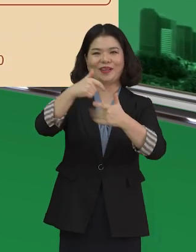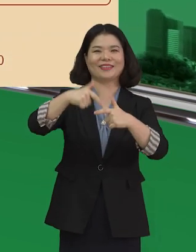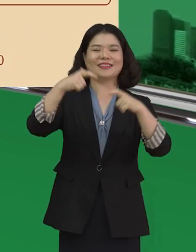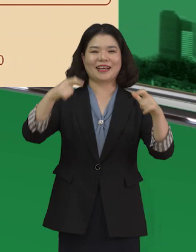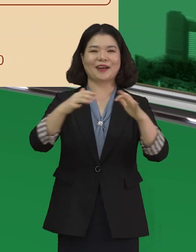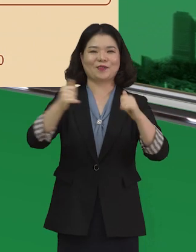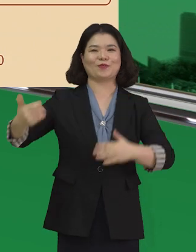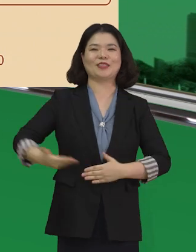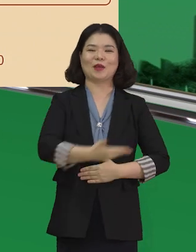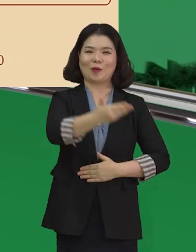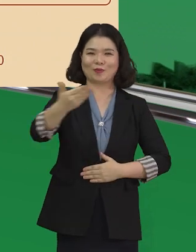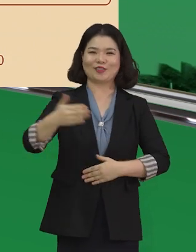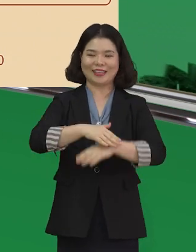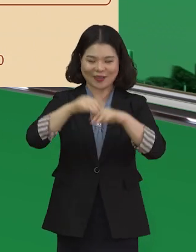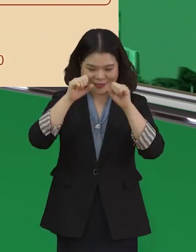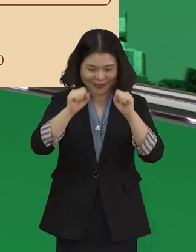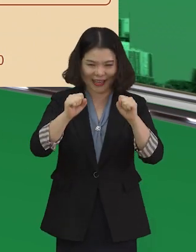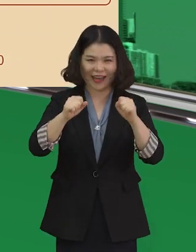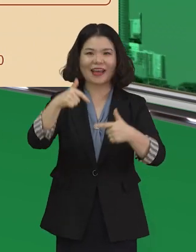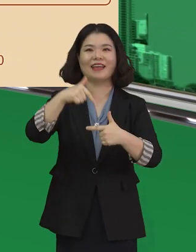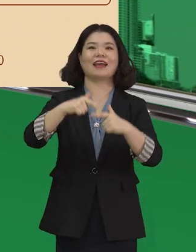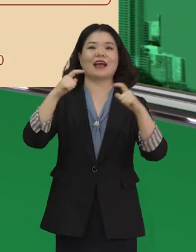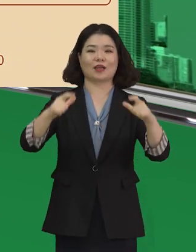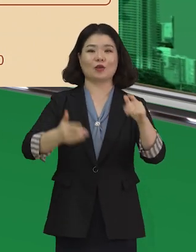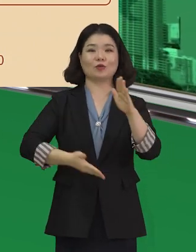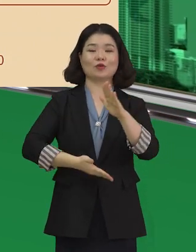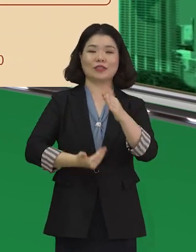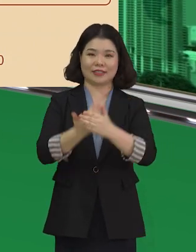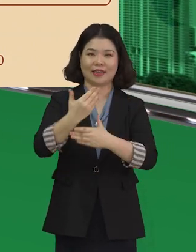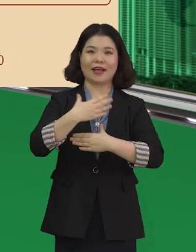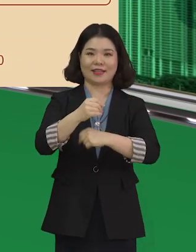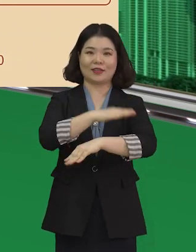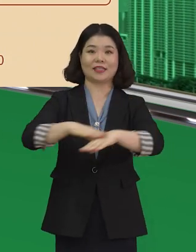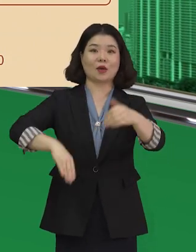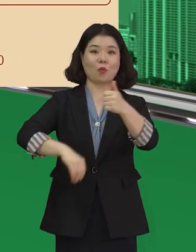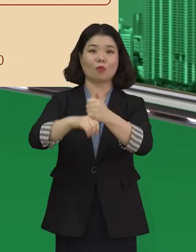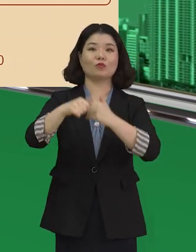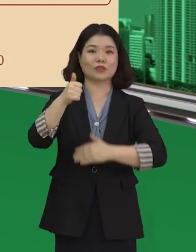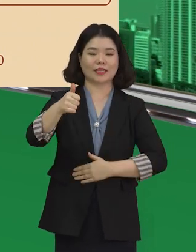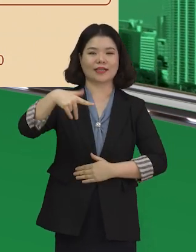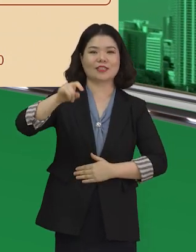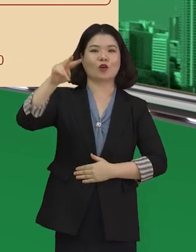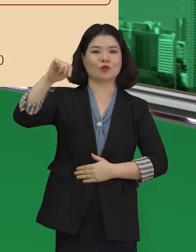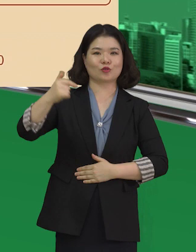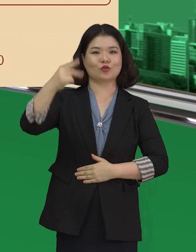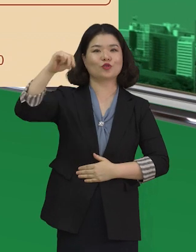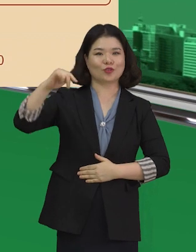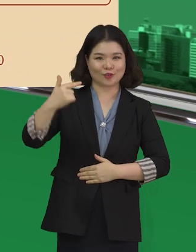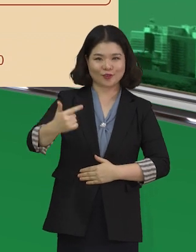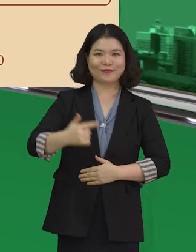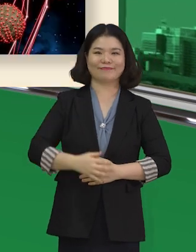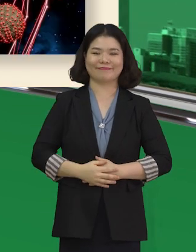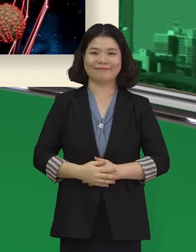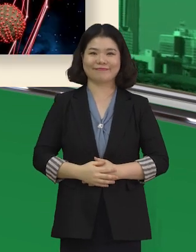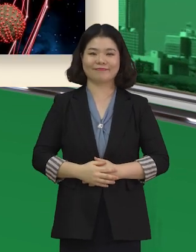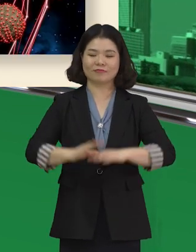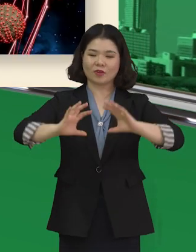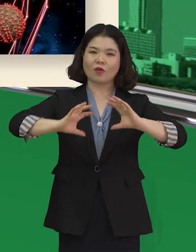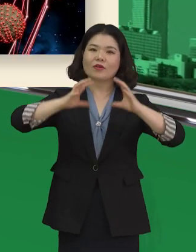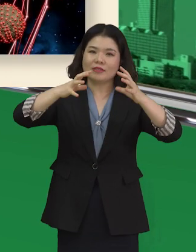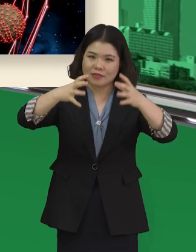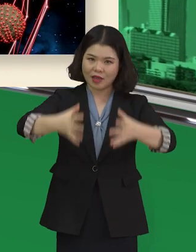사랑하고 존경하는 강남구민 여러분, 안녕하십니까? 강남구 재난안전대책본부장 정순균입니다. 전